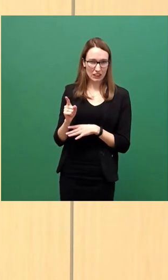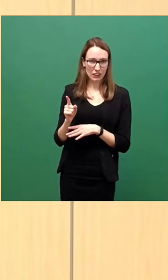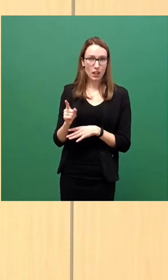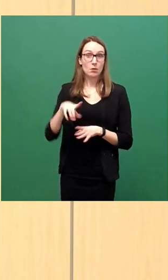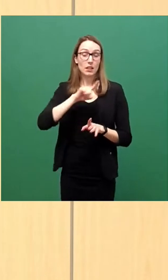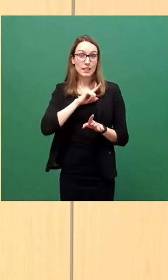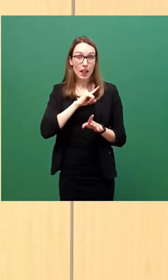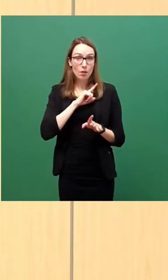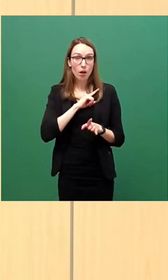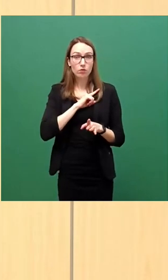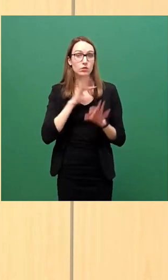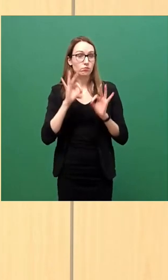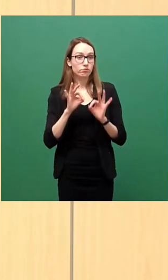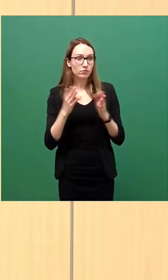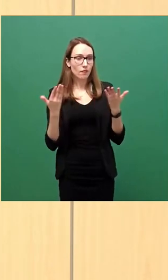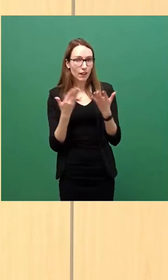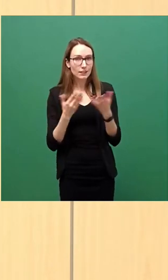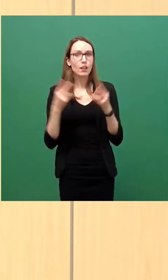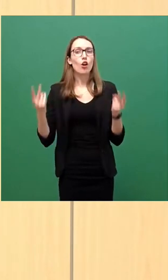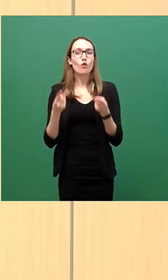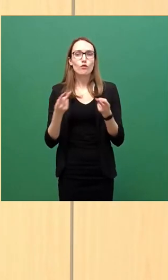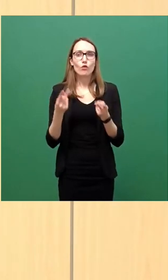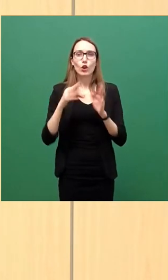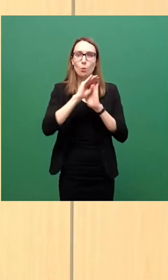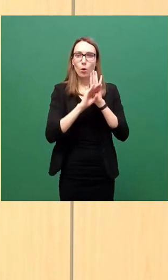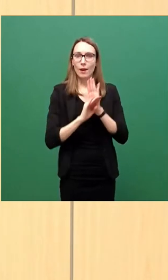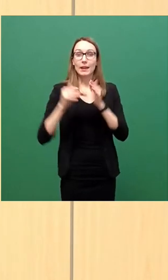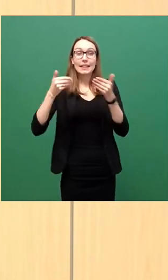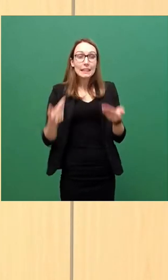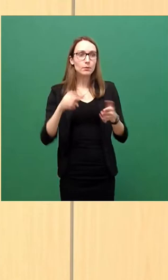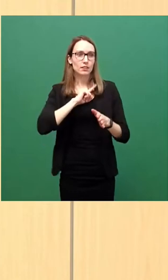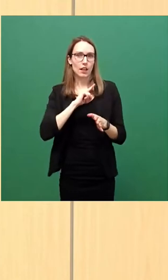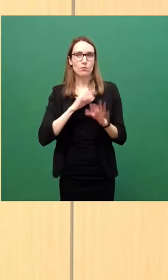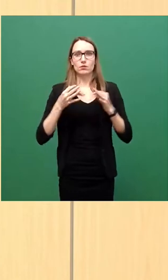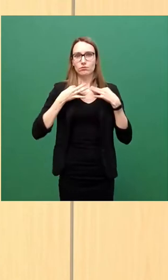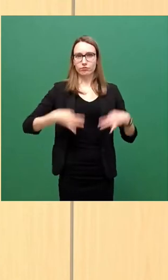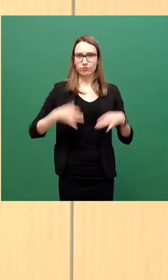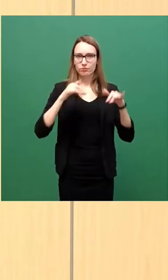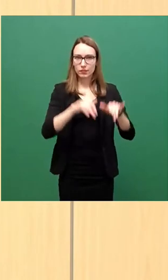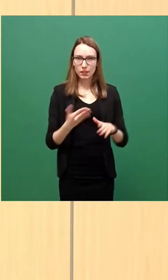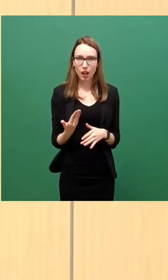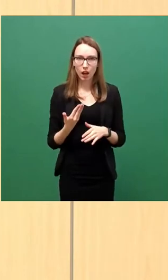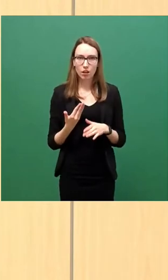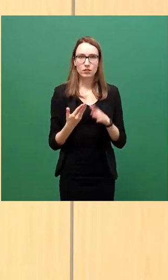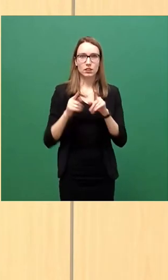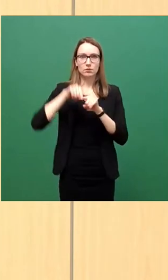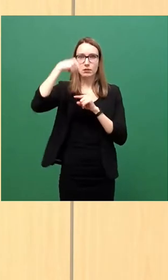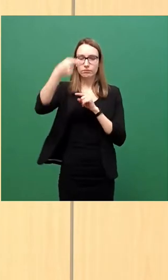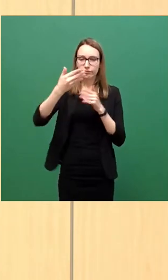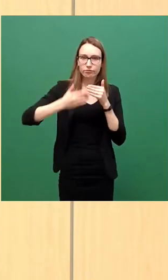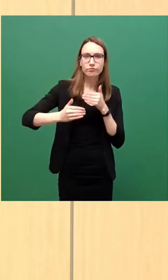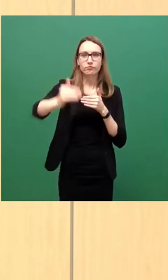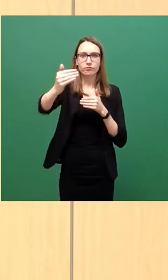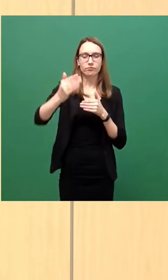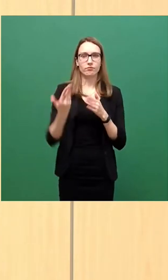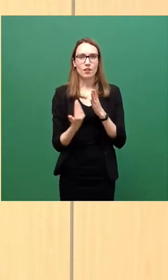dass es entsprechende Förderprogramme gibt, dass der ÖPNV ins neue Jahrtausend gehoben werden kann, denn ich glaube, hier